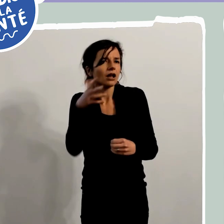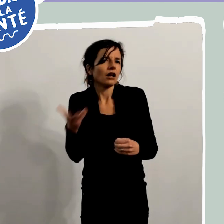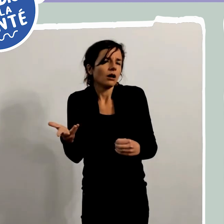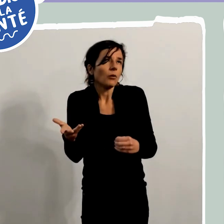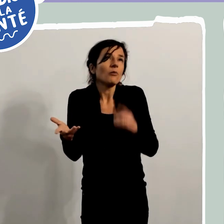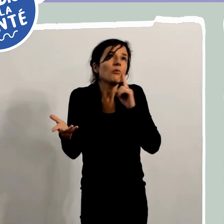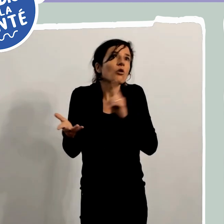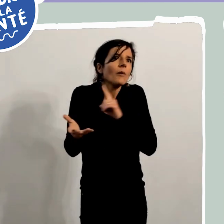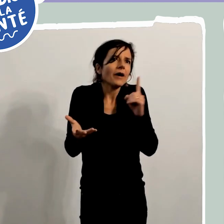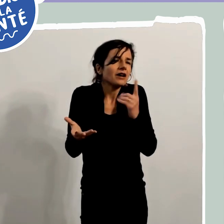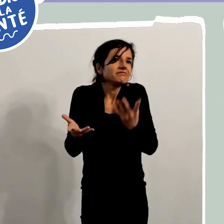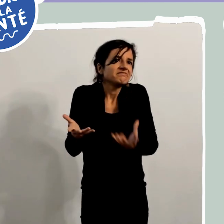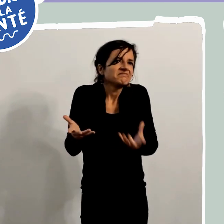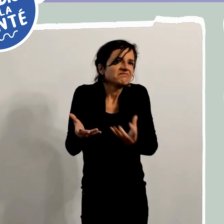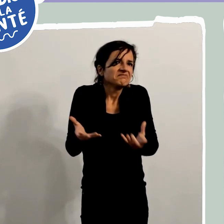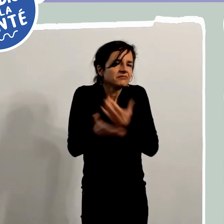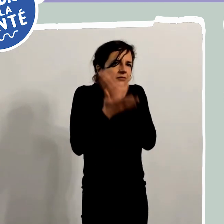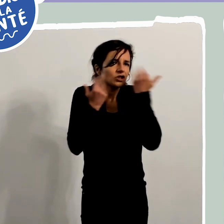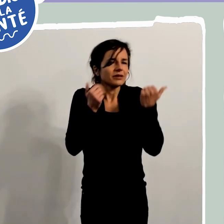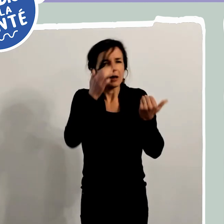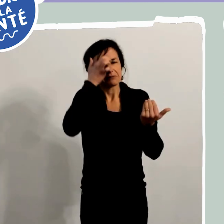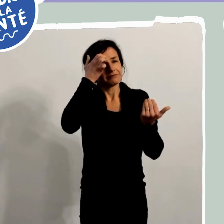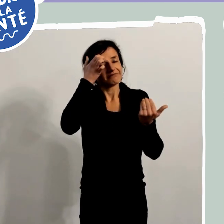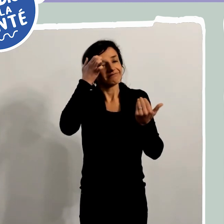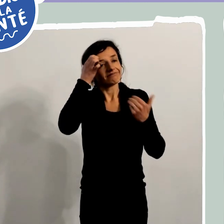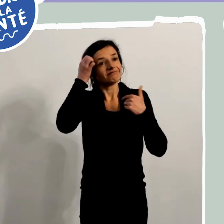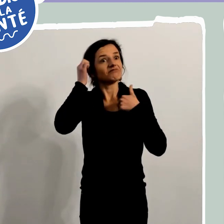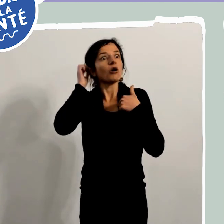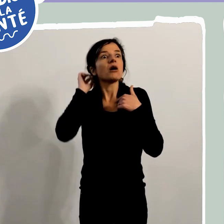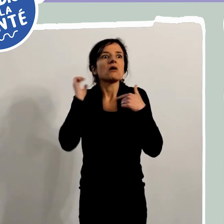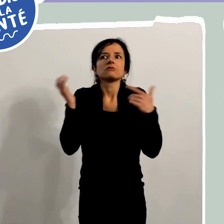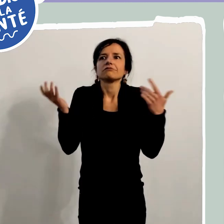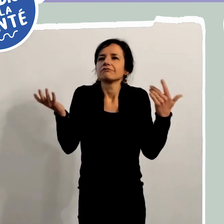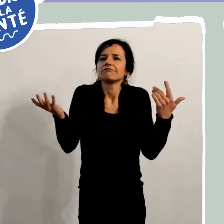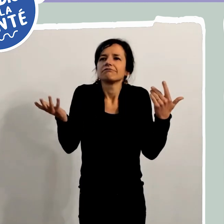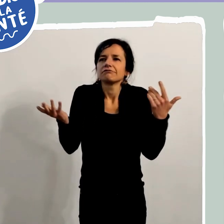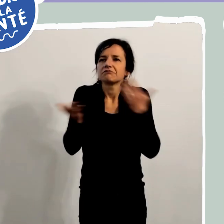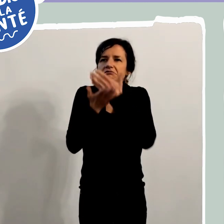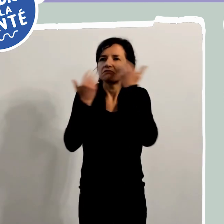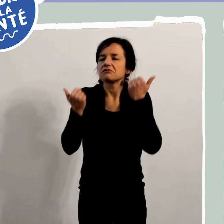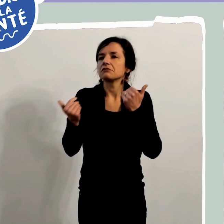pourquoi pas? J'ai pas d'avis là-dessus. Mais après,